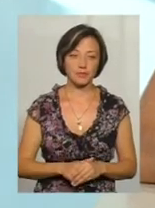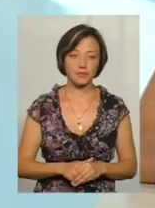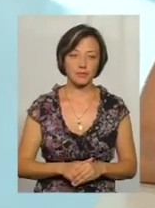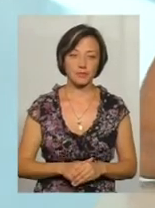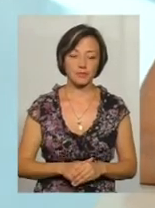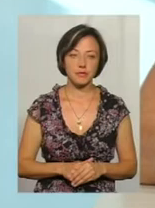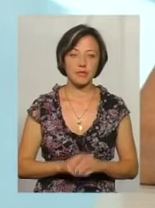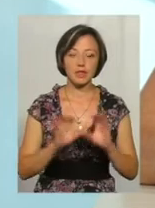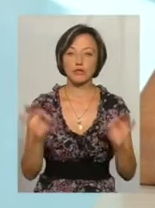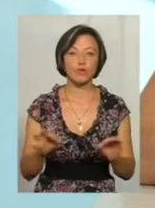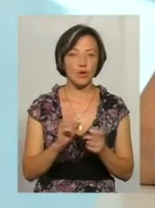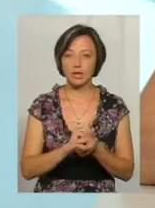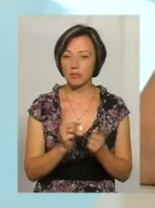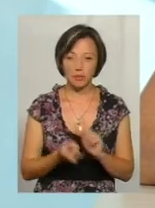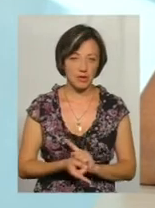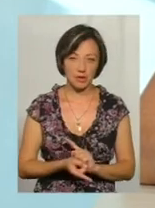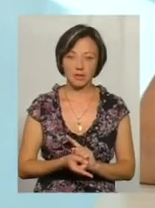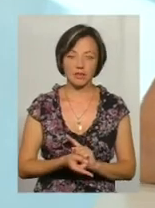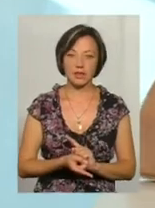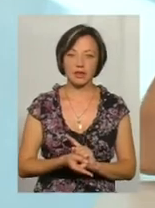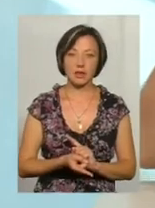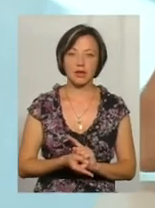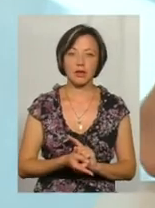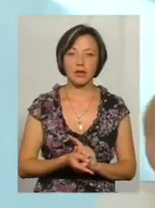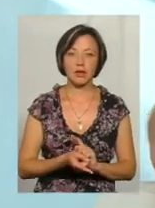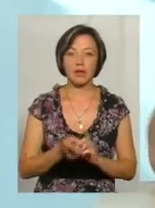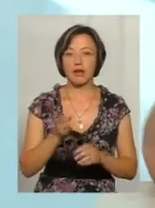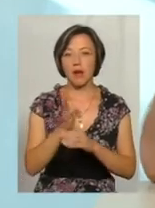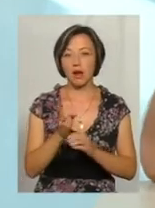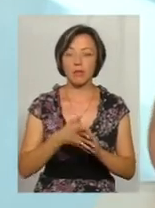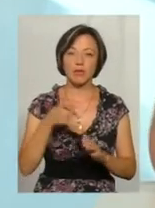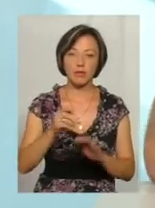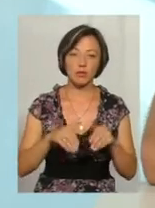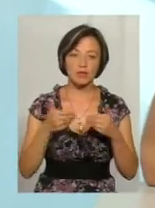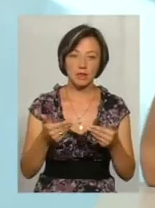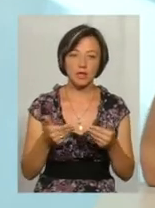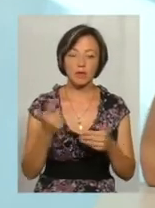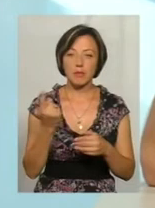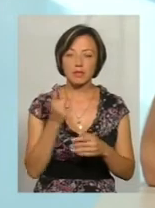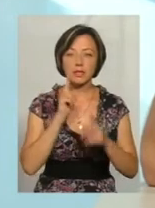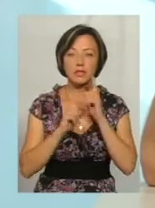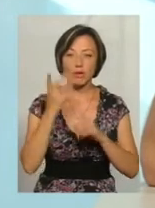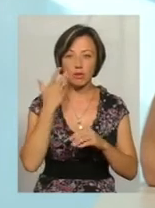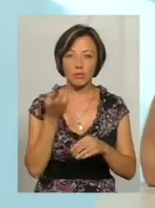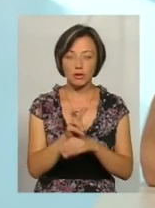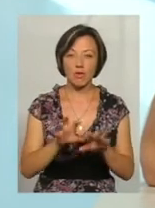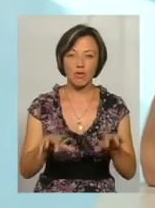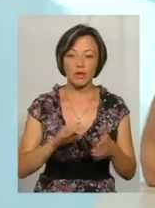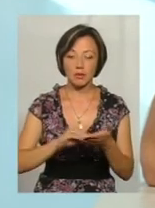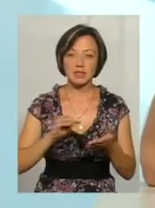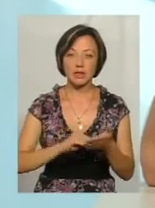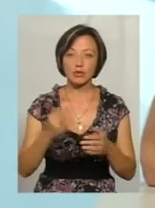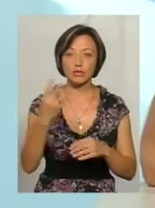що нічого не поміняється. Йти під камери, подавати якісь пропозиції. Там, я кажу, на першому засіданні, коли прийшов голова, ми йому